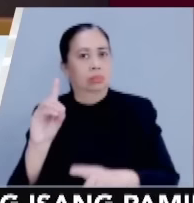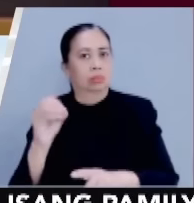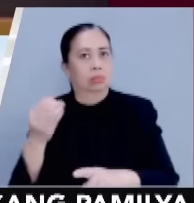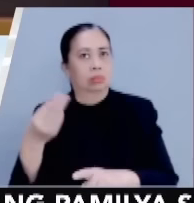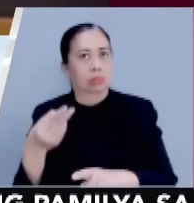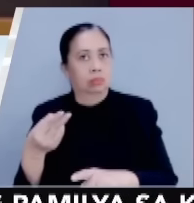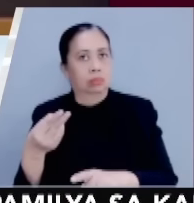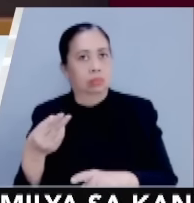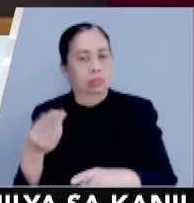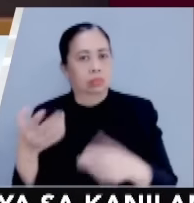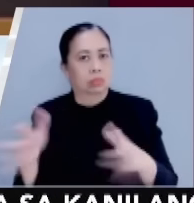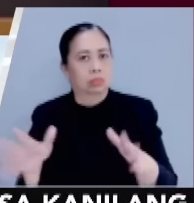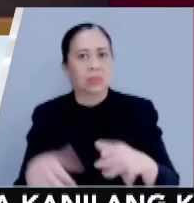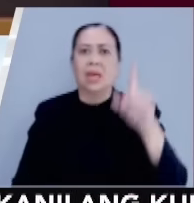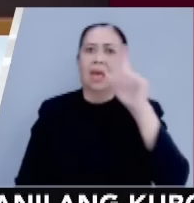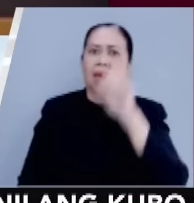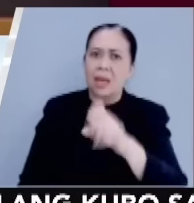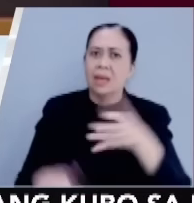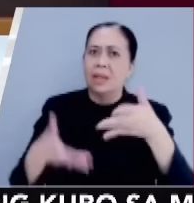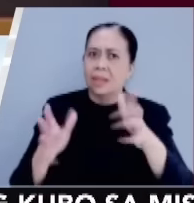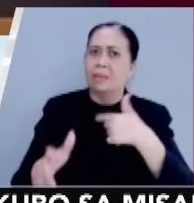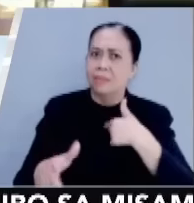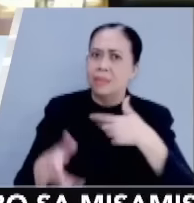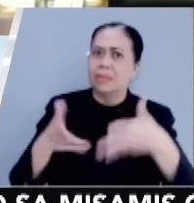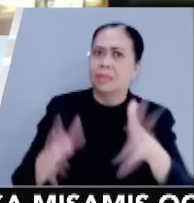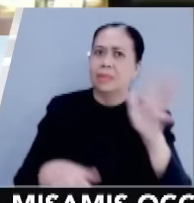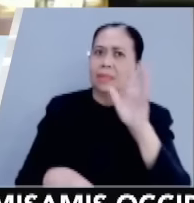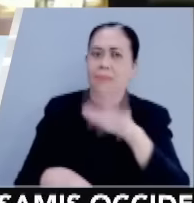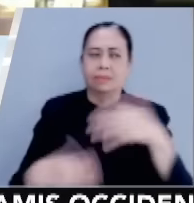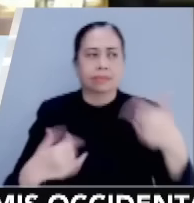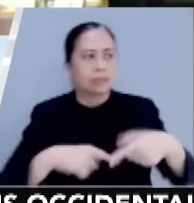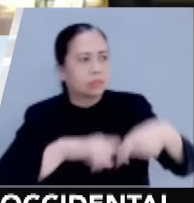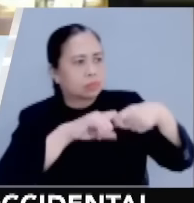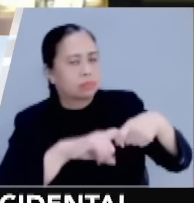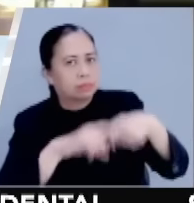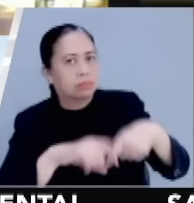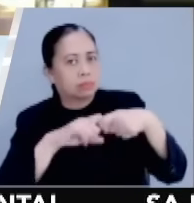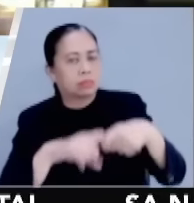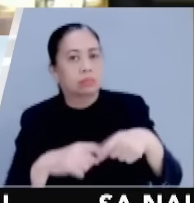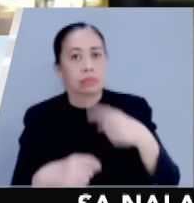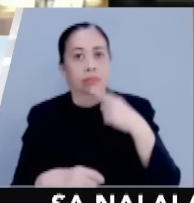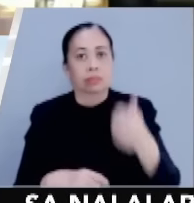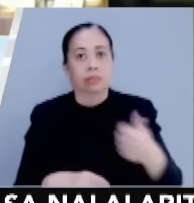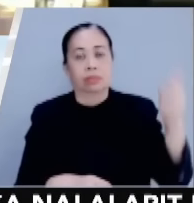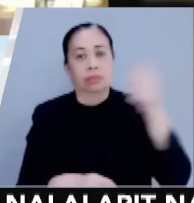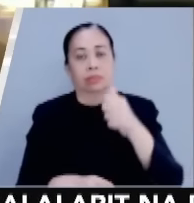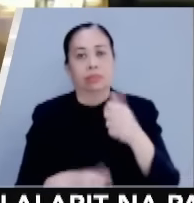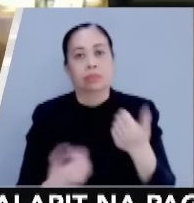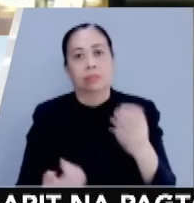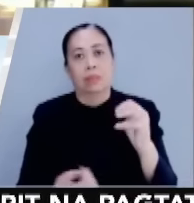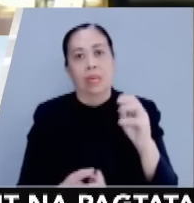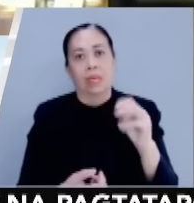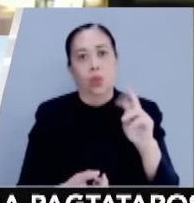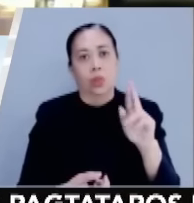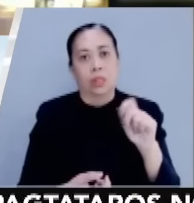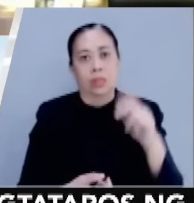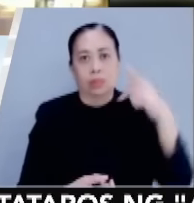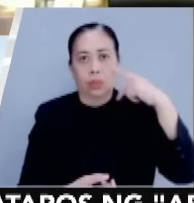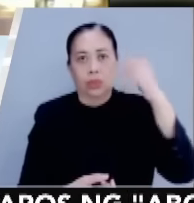terminated. Mr. Speaker. Question suspended. Paliwanag ni Senior Deputy Minority Leader Paul Daza, nagkaroon lang